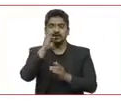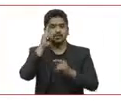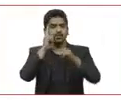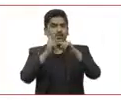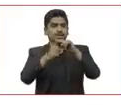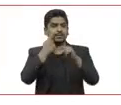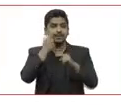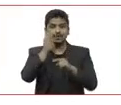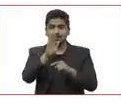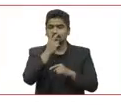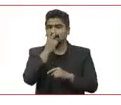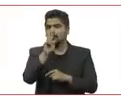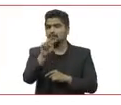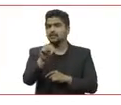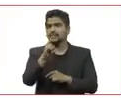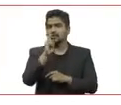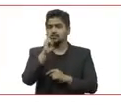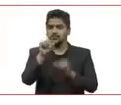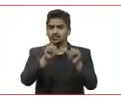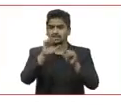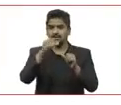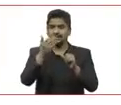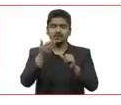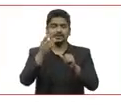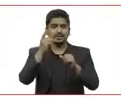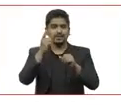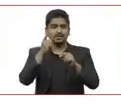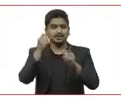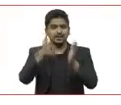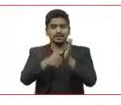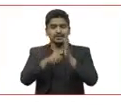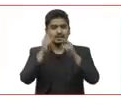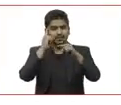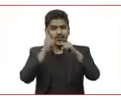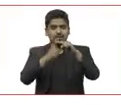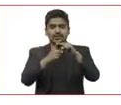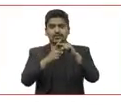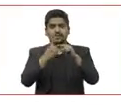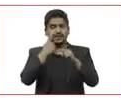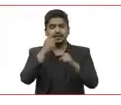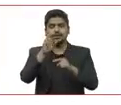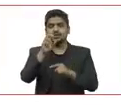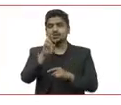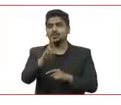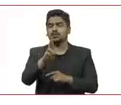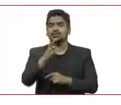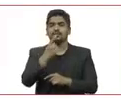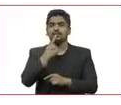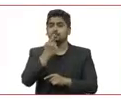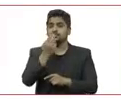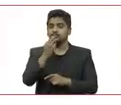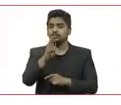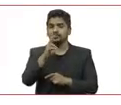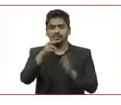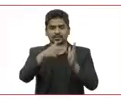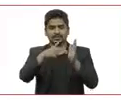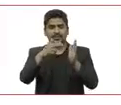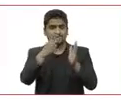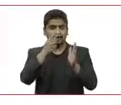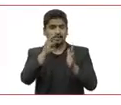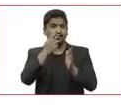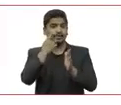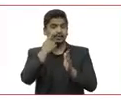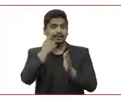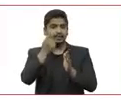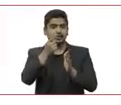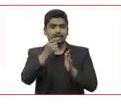देखिएको छ भनेर हेर्नुपर्छ, जसलाई टेस्ट पोजिटिभ देखिने दर भनेर भनिन्छ। तपाईँले यो ग्राफमा के देख्नुहुन्छ भने गएको